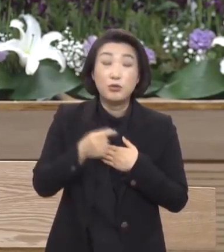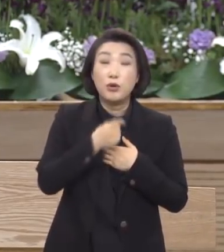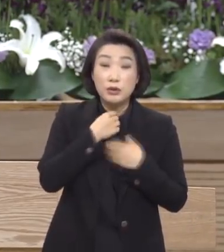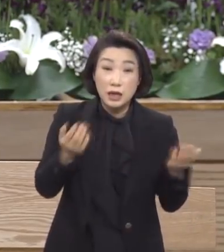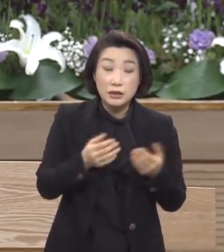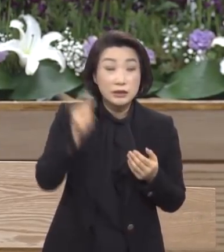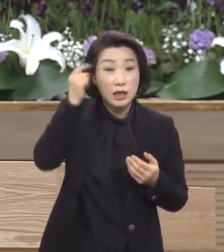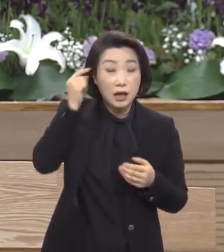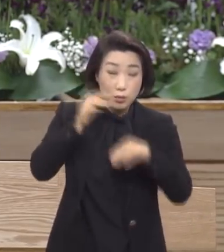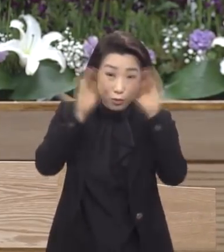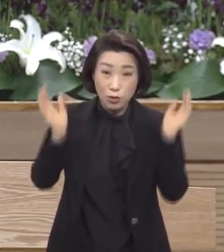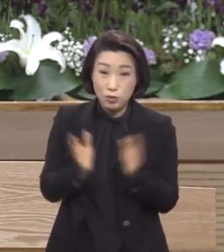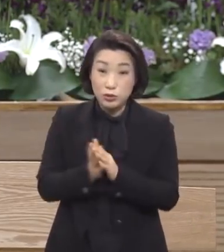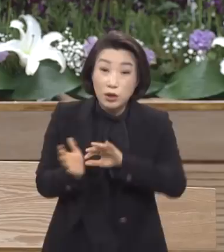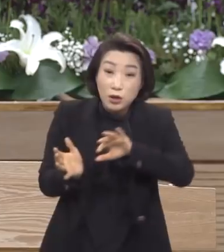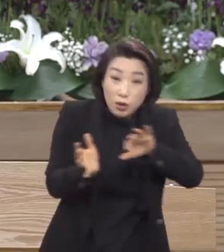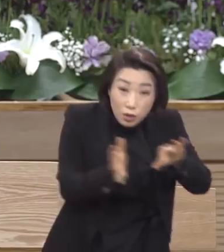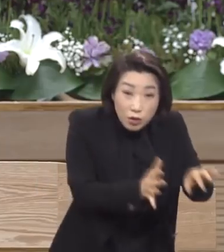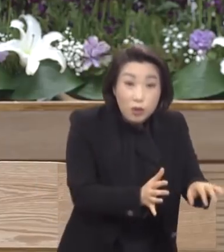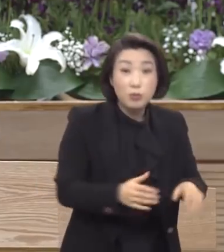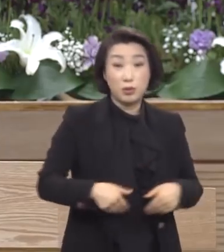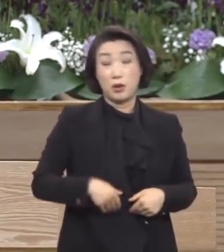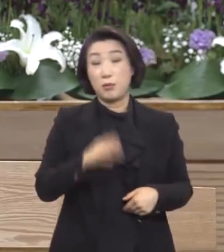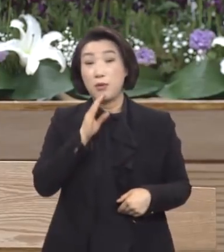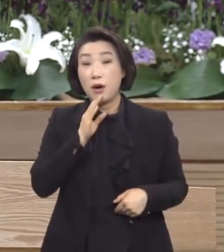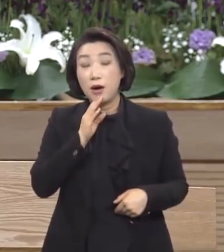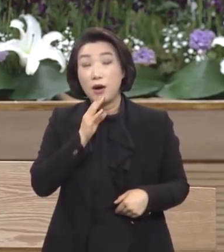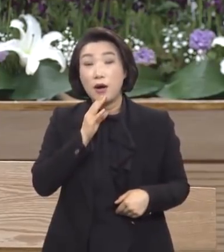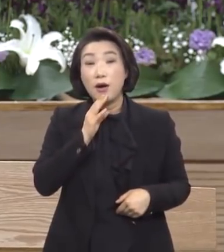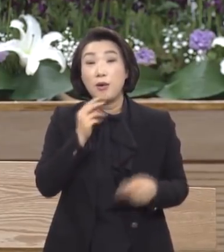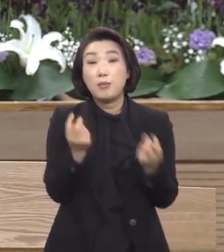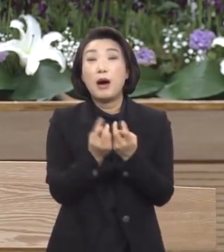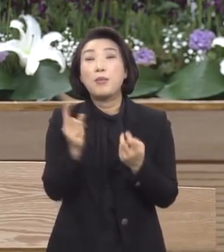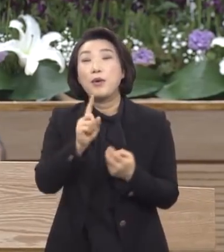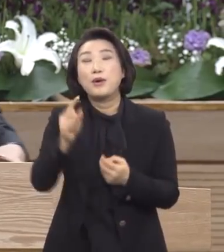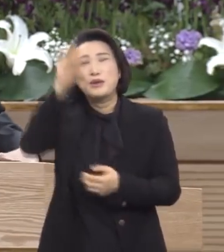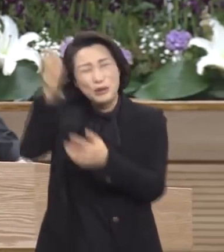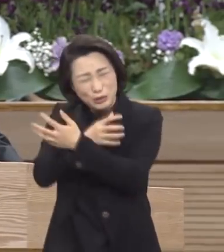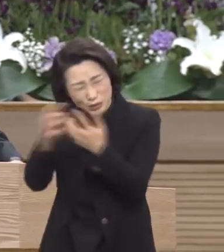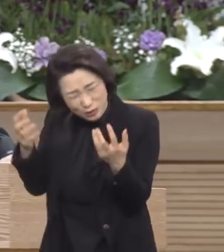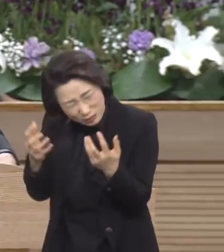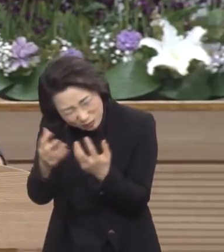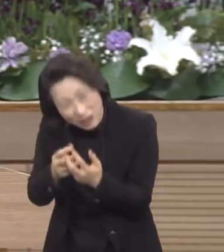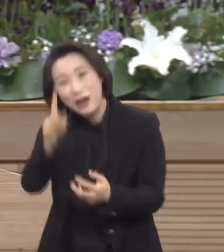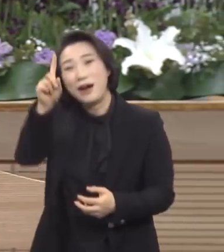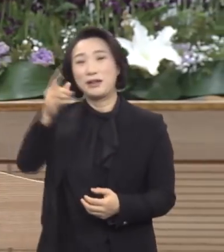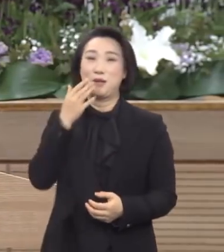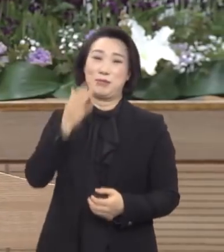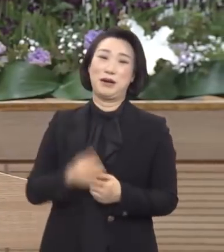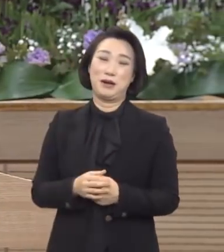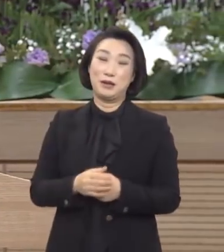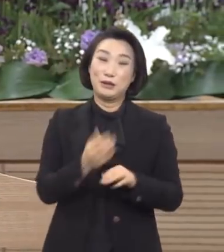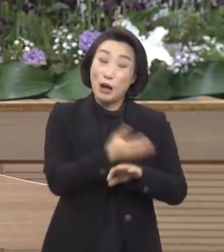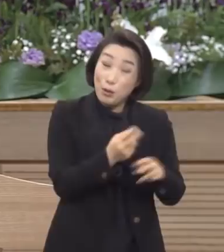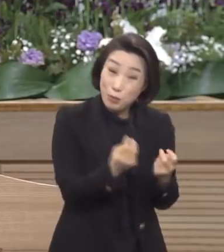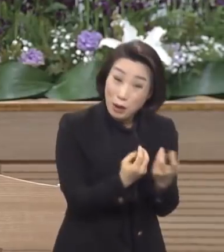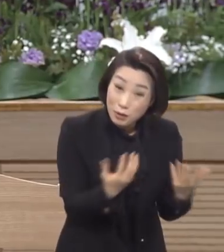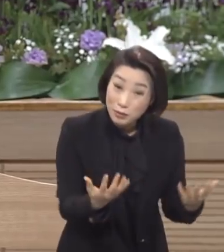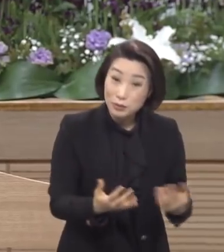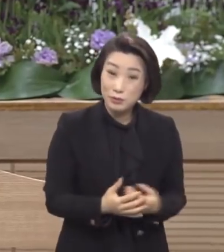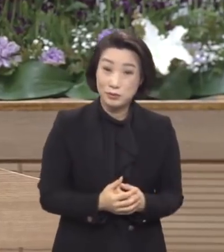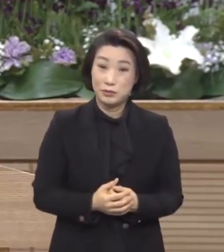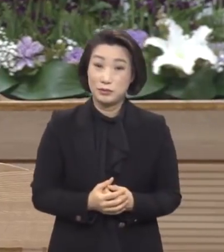요구와 생각을 철수시킬 수밖에 없는 것은 성령 충만밖에 없어. 다른 방법이